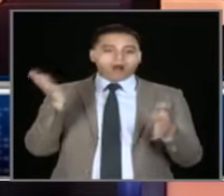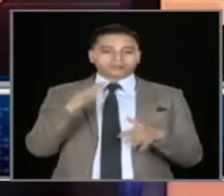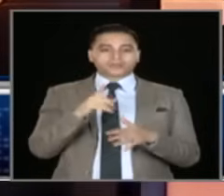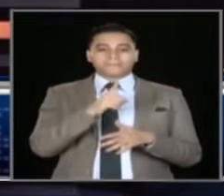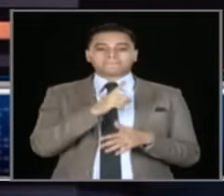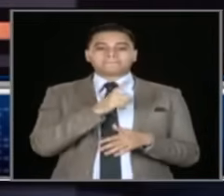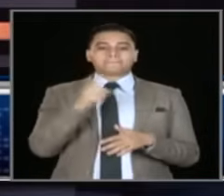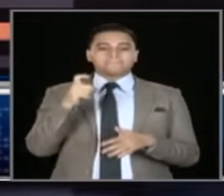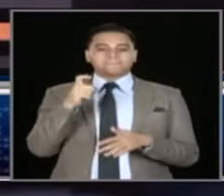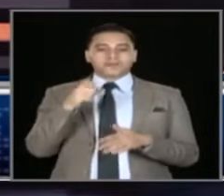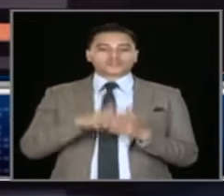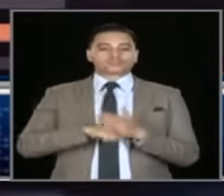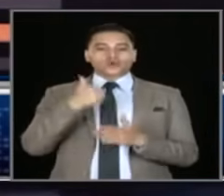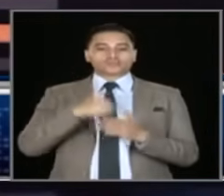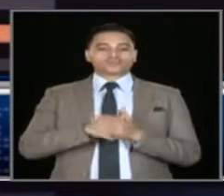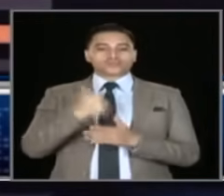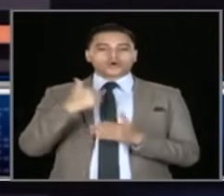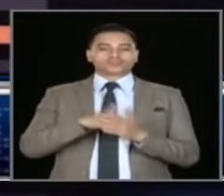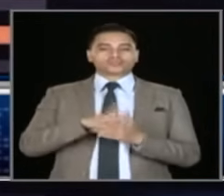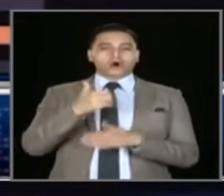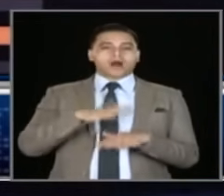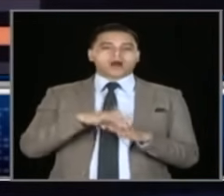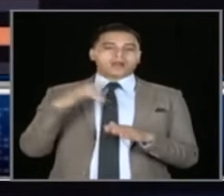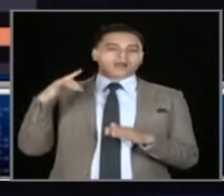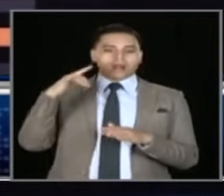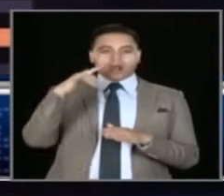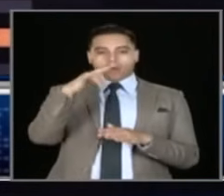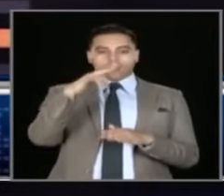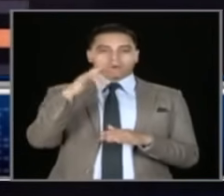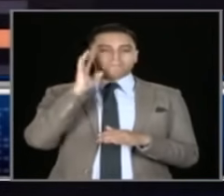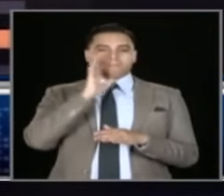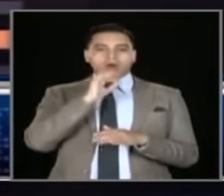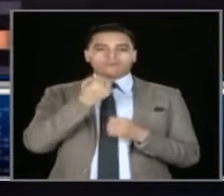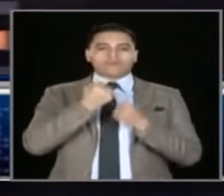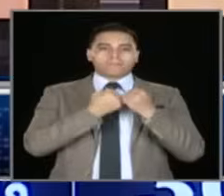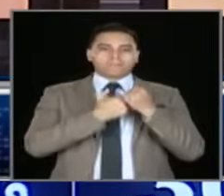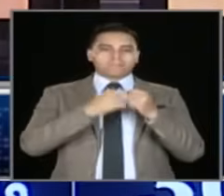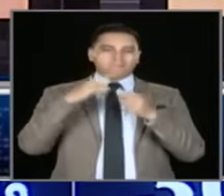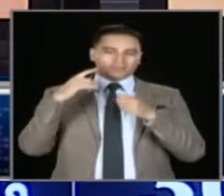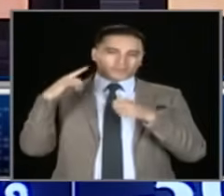في التاريخ؟ السؤال ده صعب وأنا عارف إن إجابته مش موجودة.